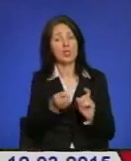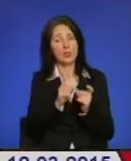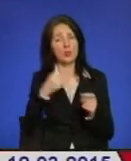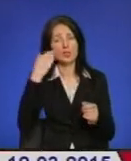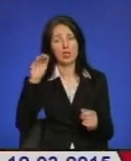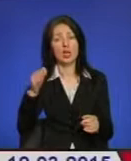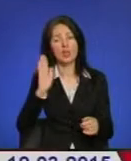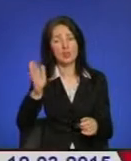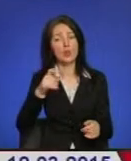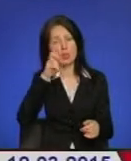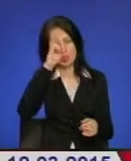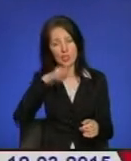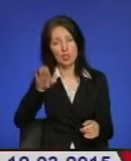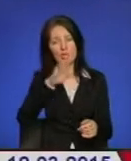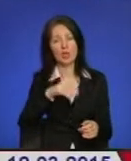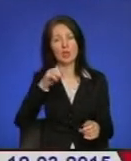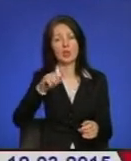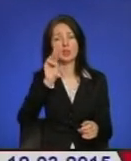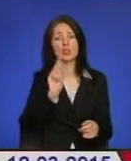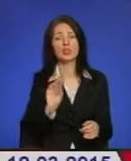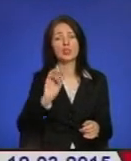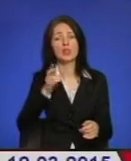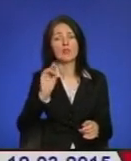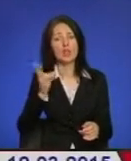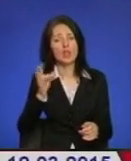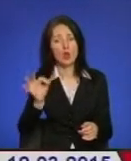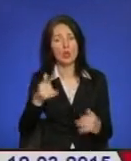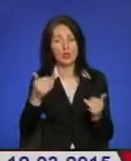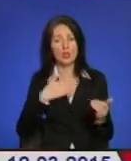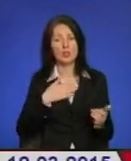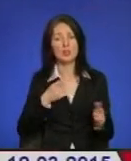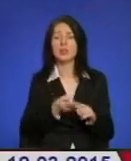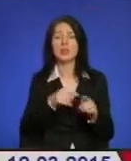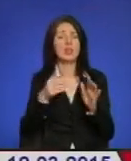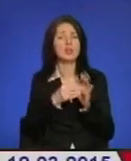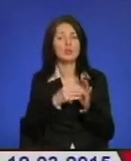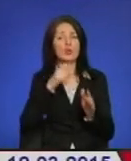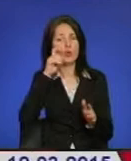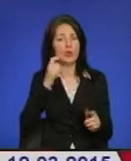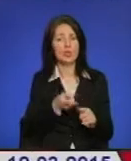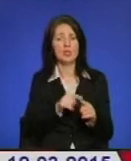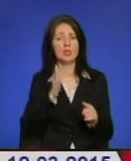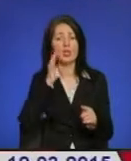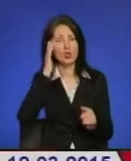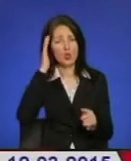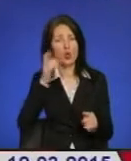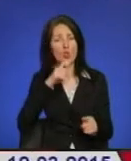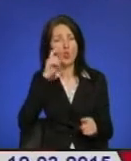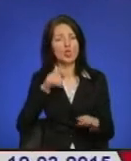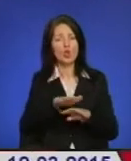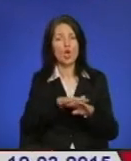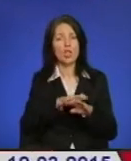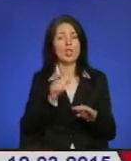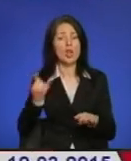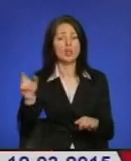Тарас Шевченко для нас символ України це ідеолог українського і нації оцей